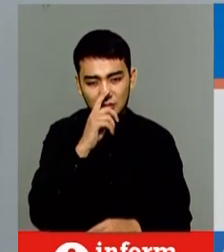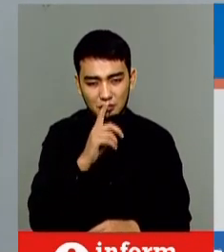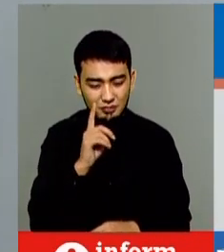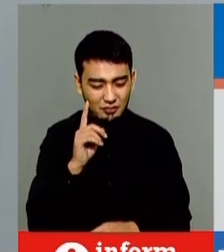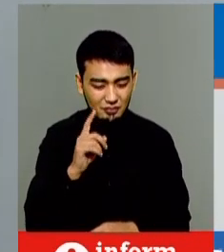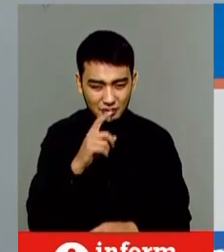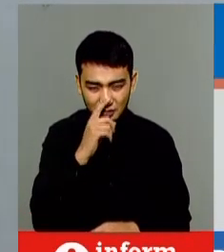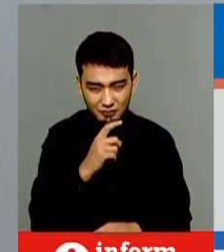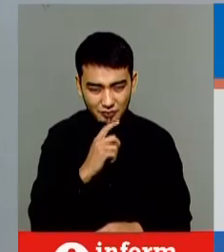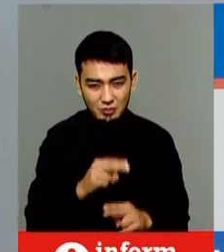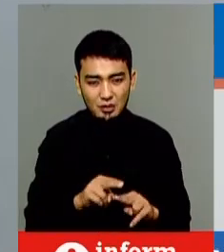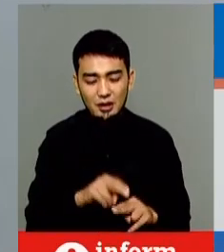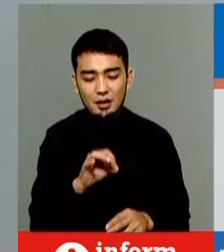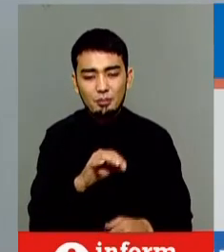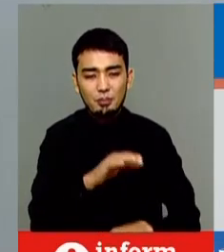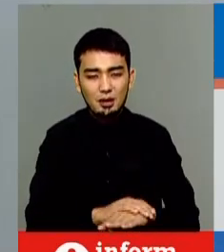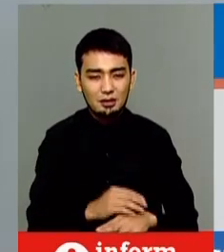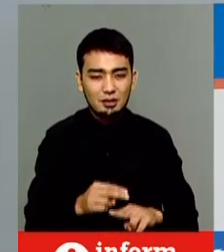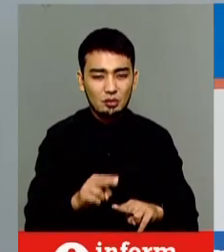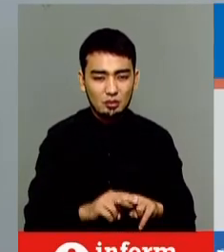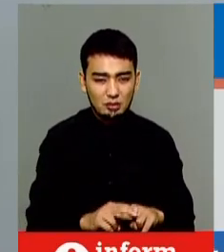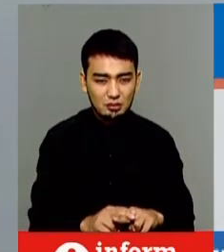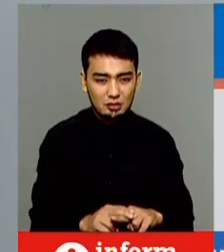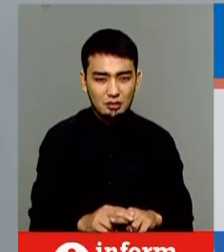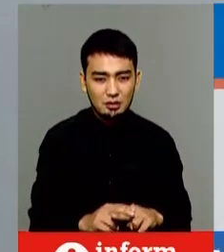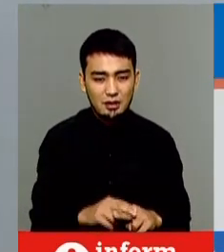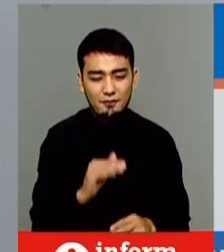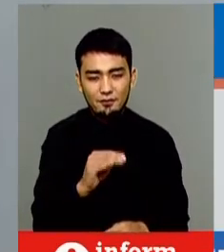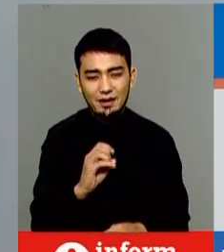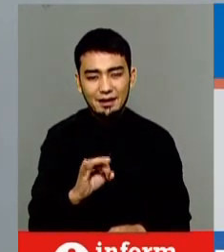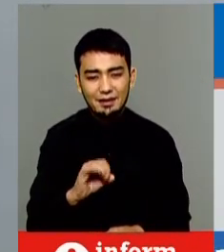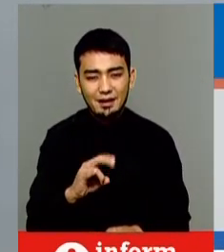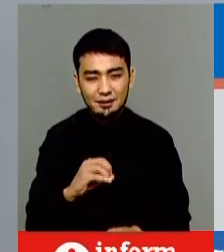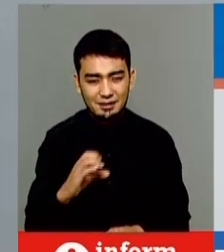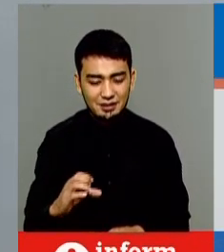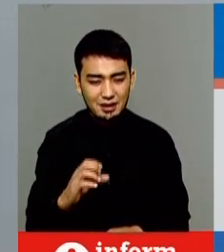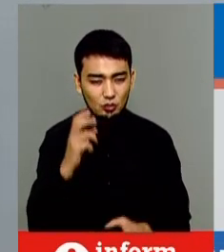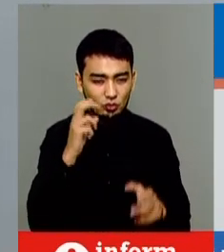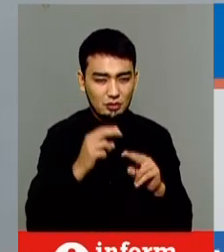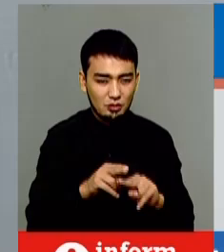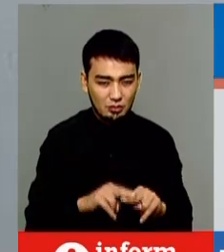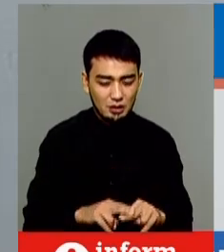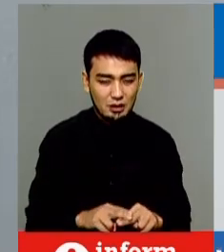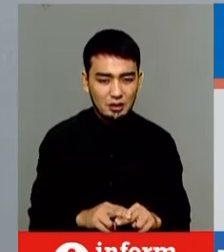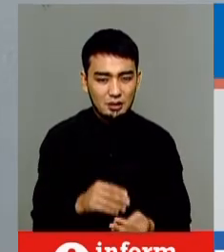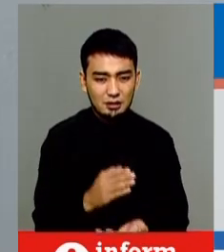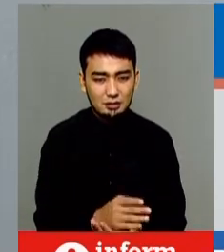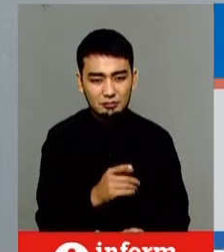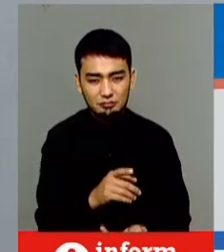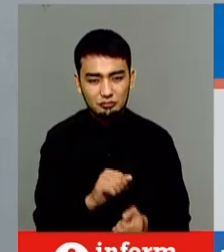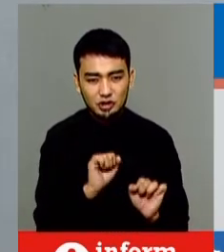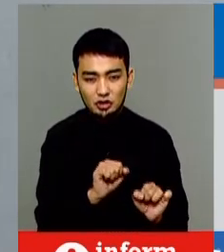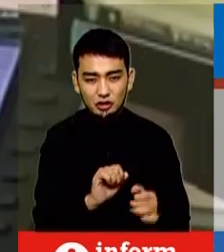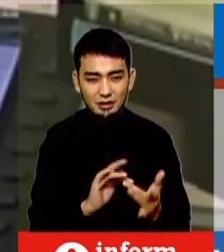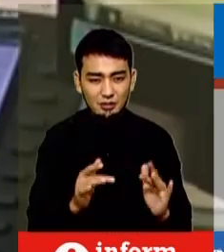Банки традиционно являлись флагманами, финансовые институты у нас являлись флагманами в области обеспечение